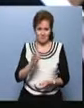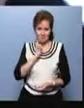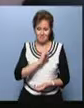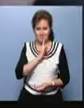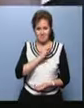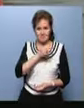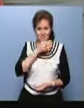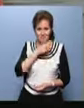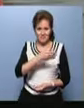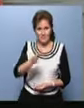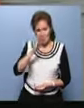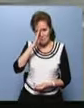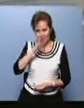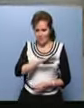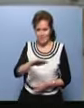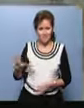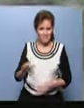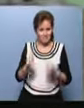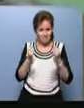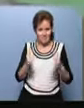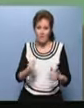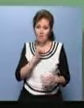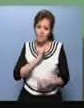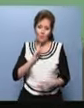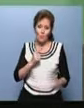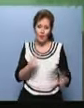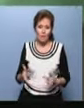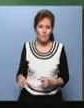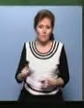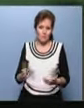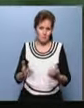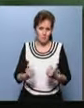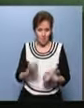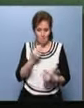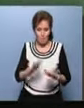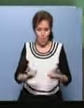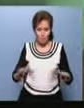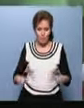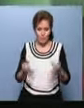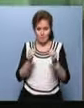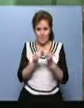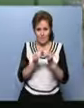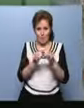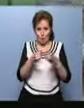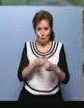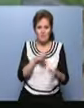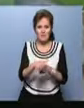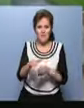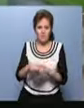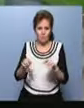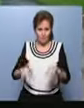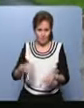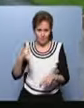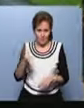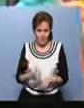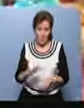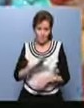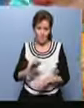классные пацаны эти. В саду уже все готово, чтобы принять малышей. 10 групп заполнится уже на этой неделе. Всего здесь разместится